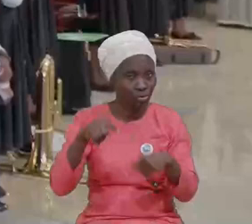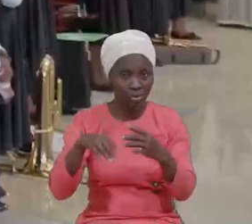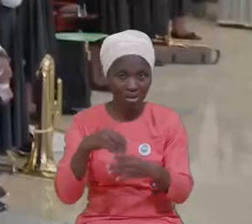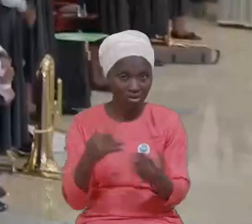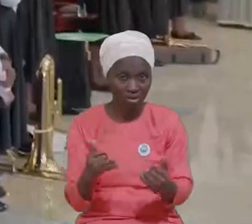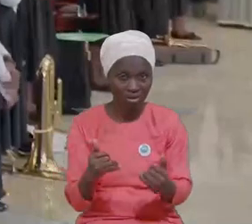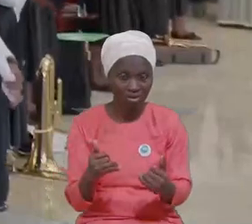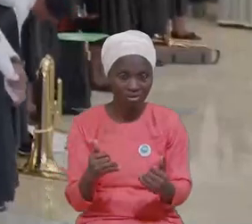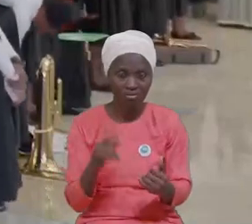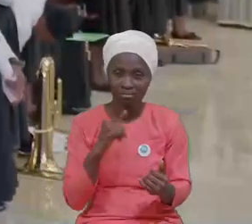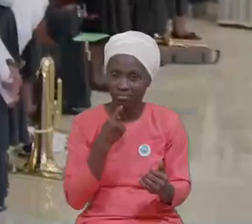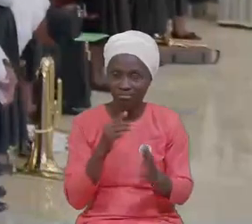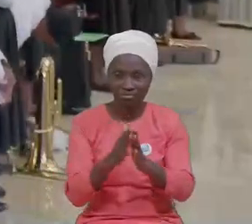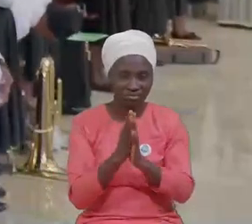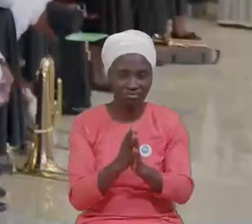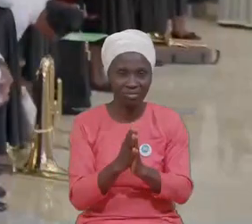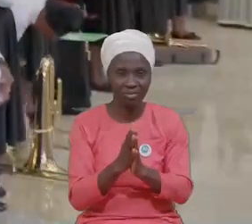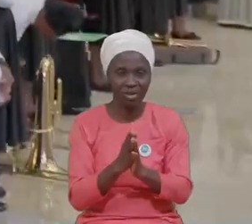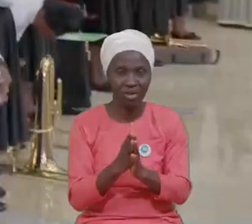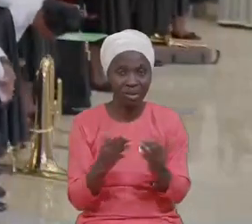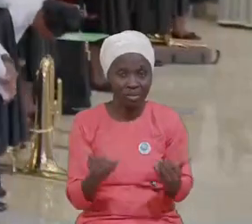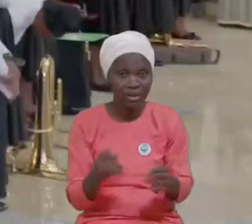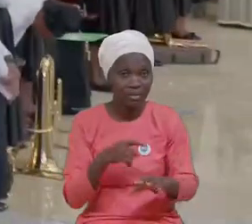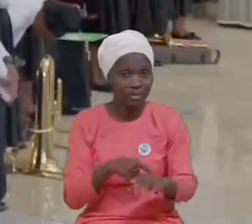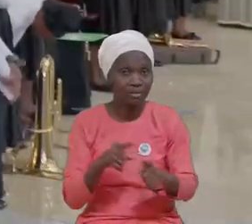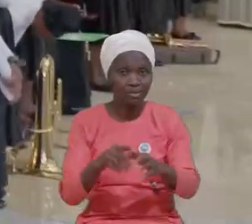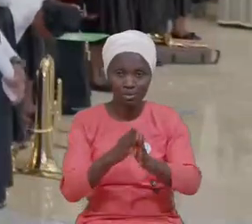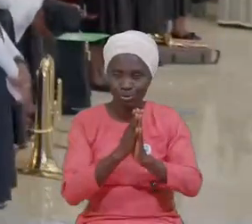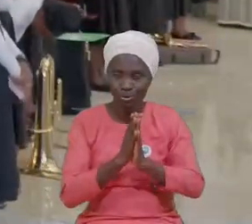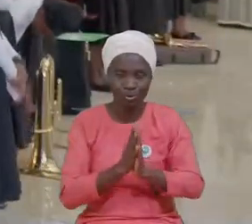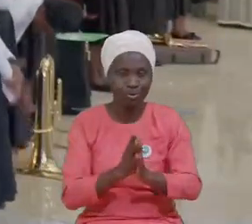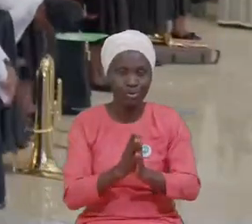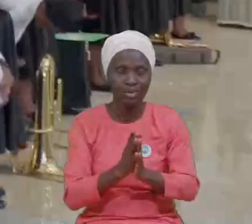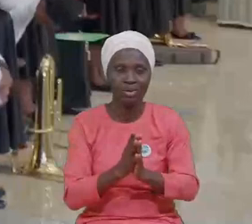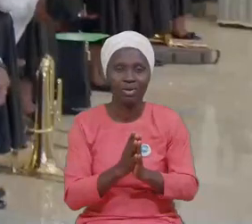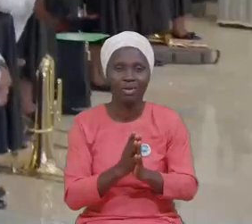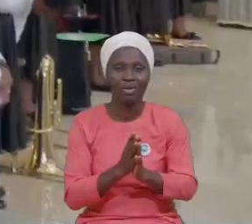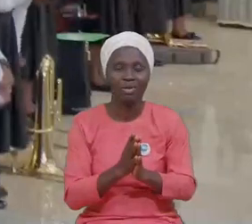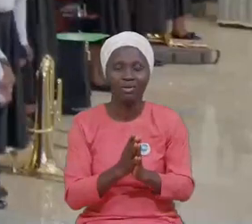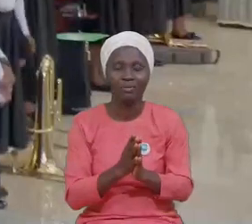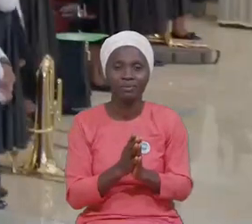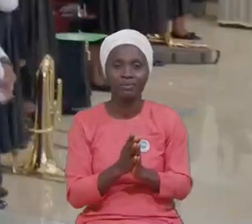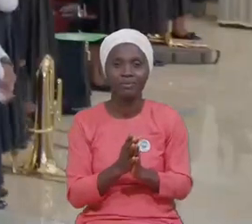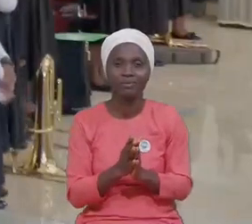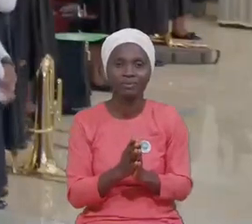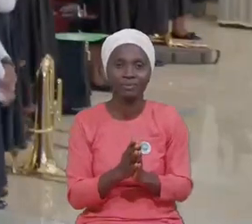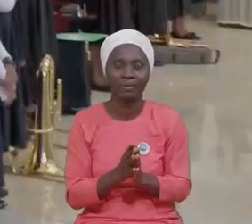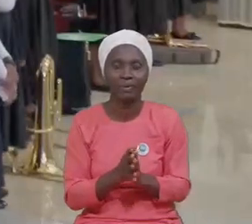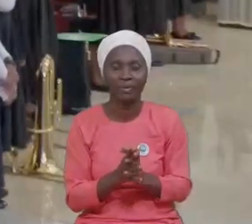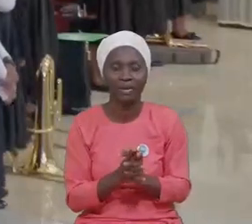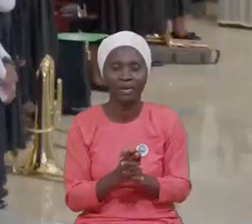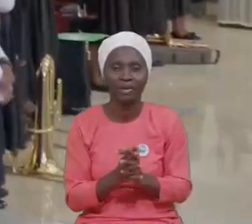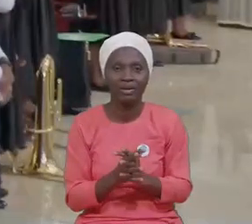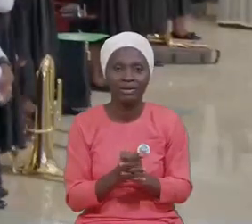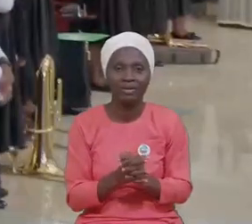Ce n'est pas le moment de sortir. Restons sur place pour la prière. Nous aurons deux sessions.